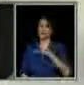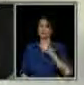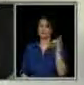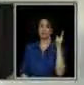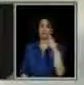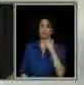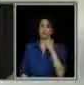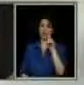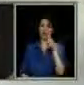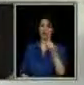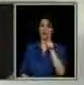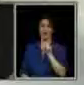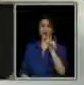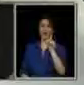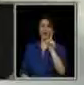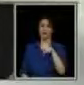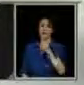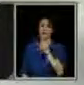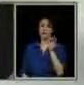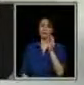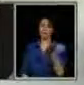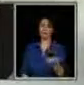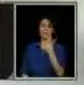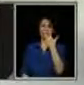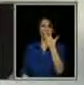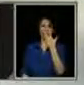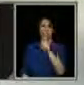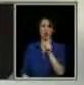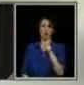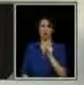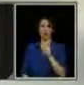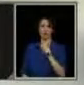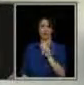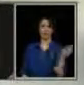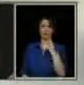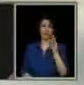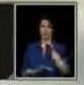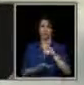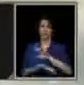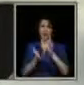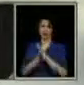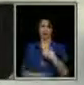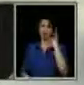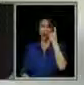אתם חייבים לי 1,500 של שלושת השבועות האחרונים. תשאום למרקה הכל, אני אין לי מושג.